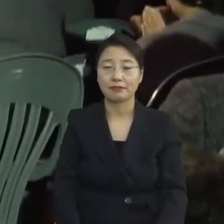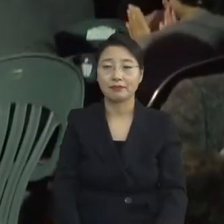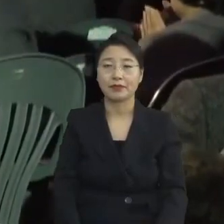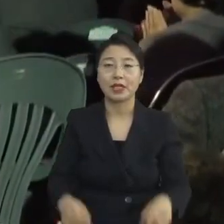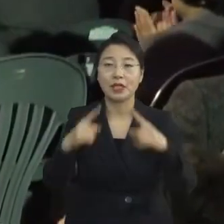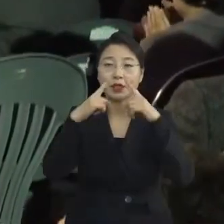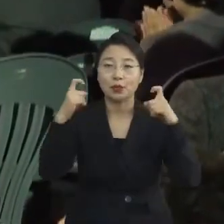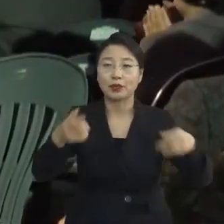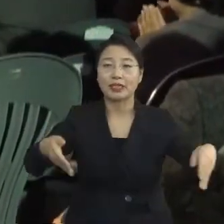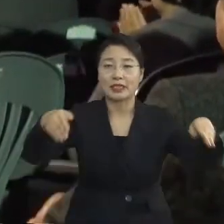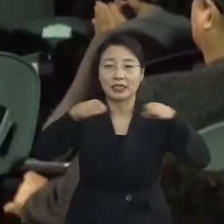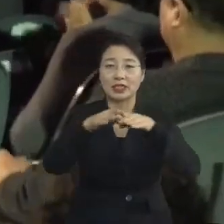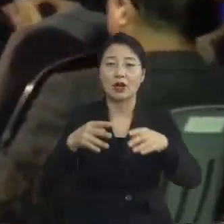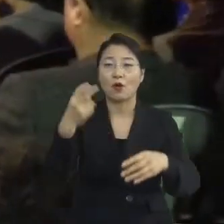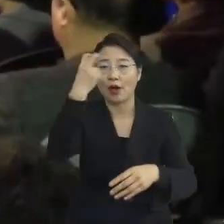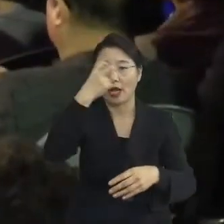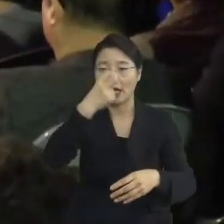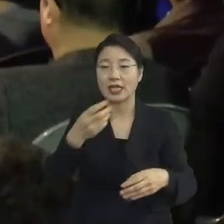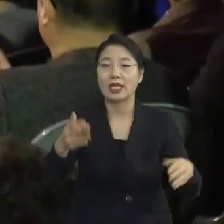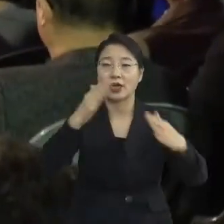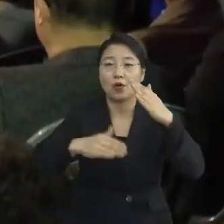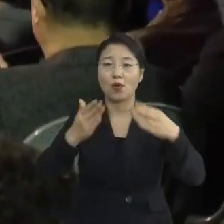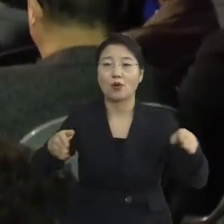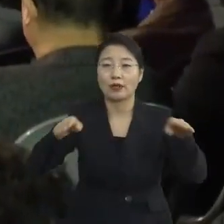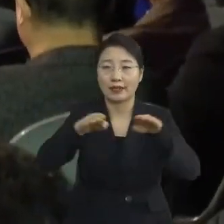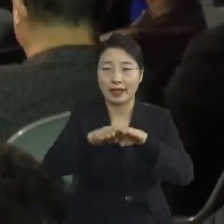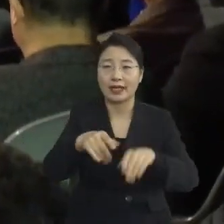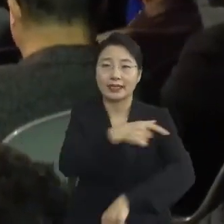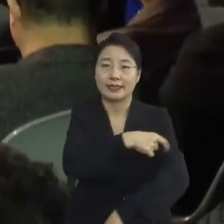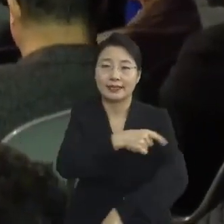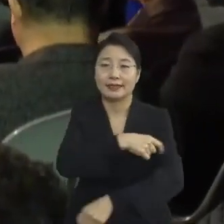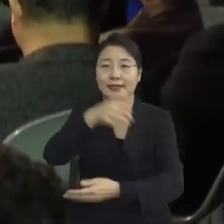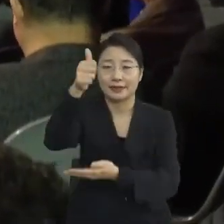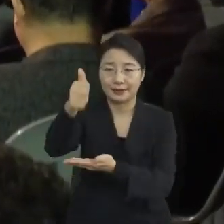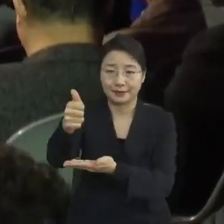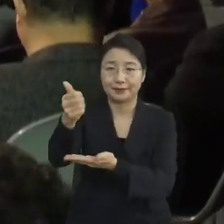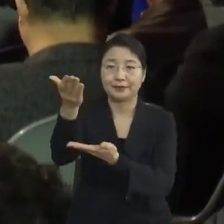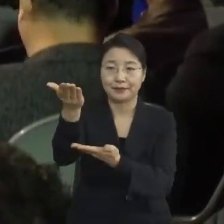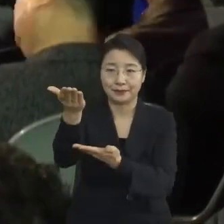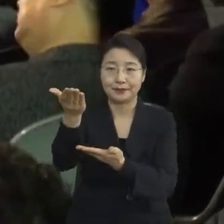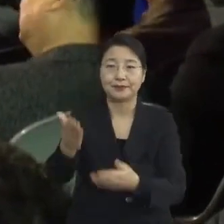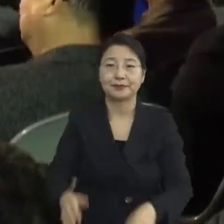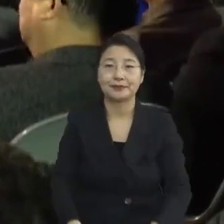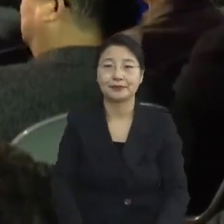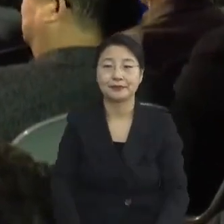동대문구 시설관리공단 인택환 이사장님 참석하셨습니다.